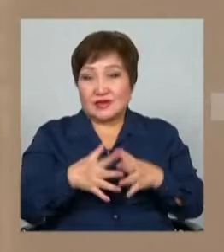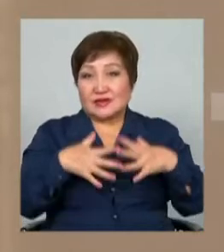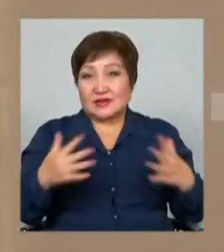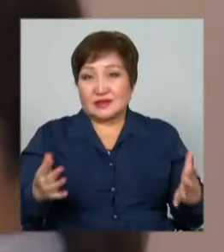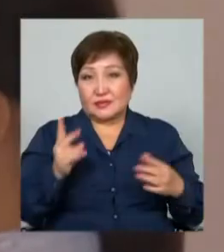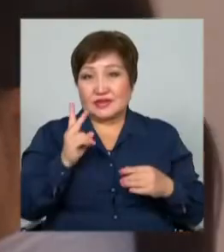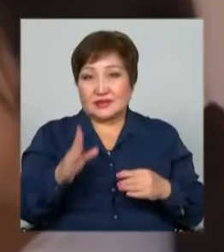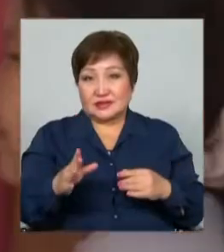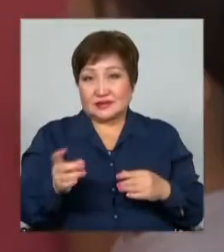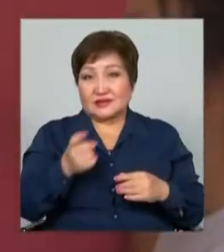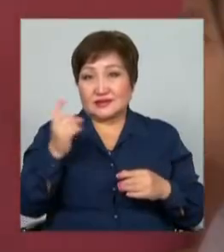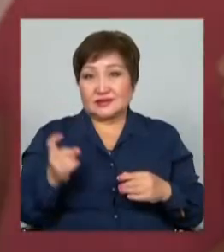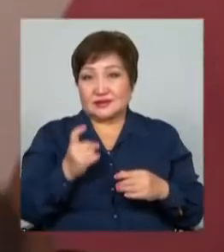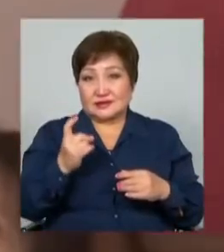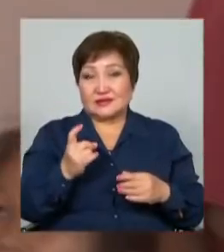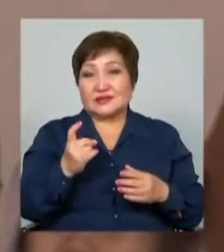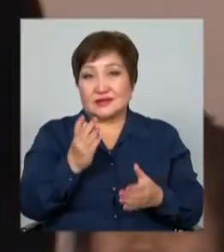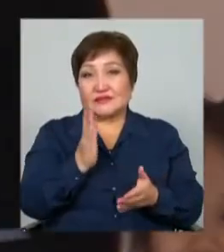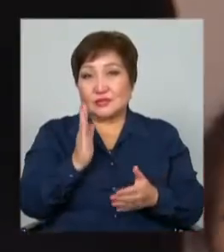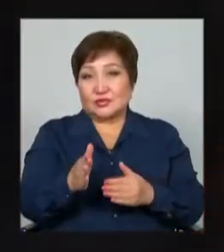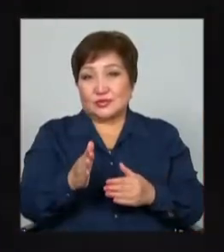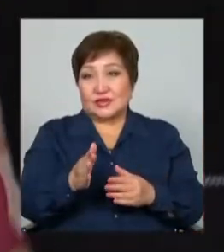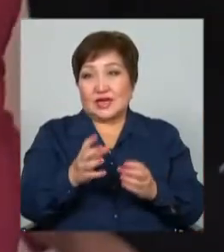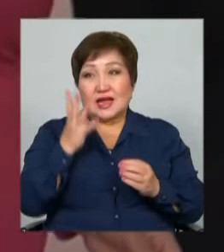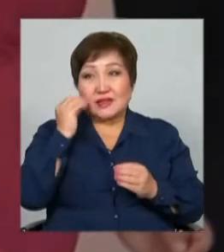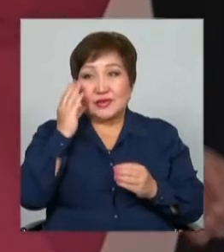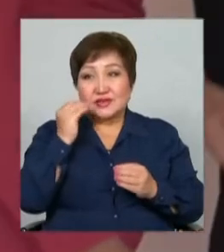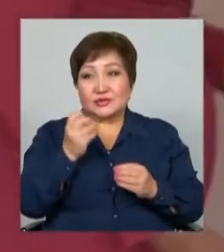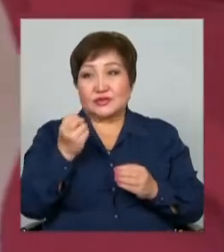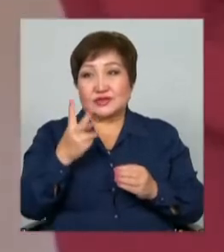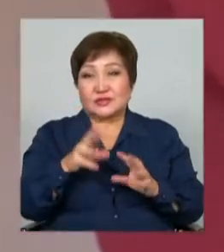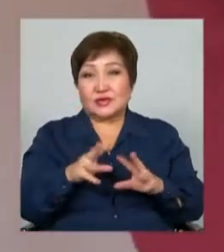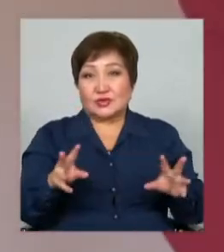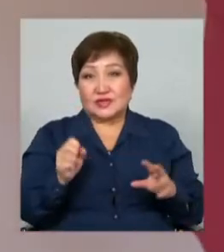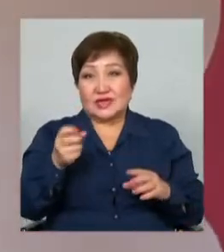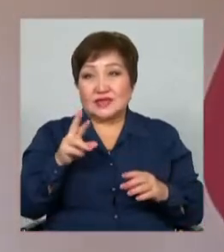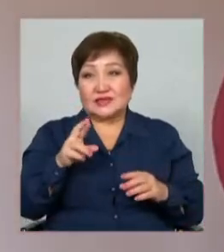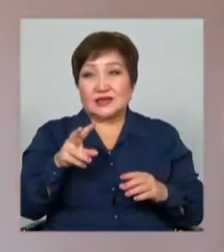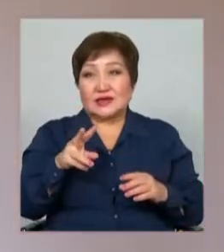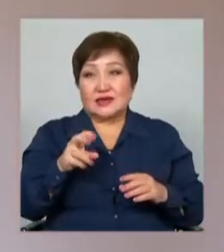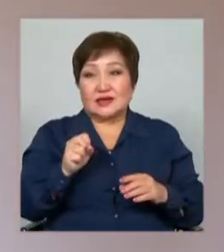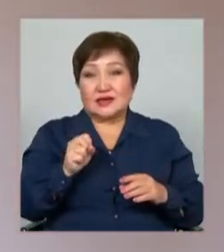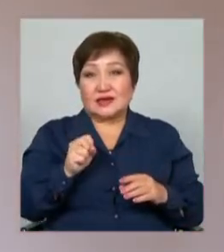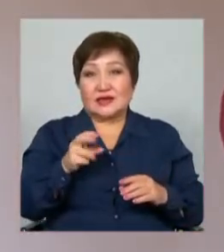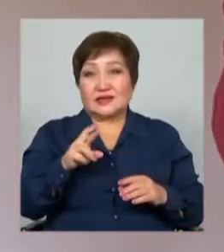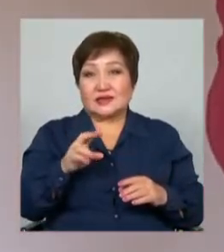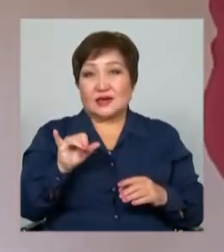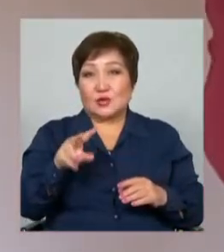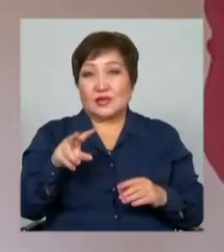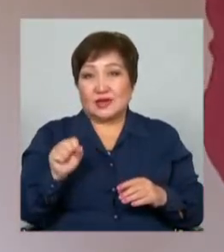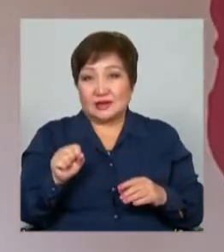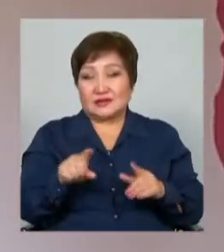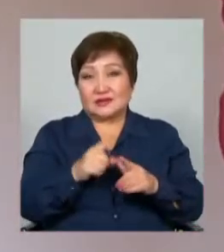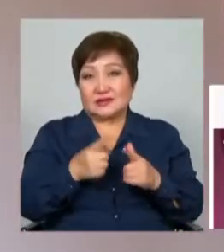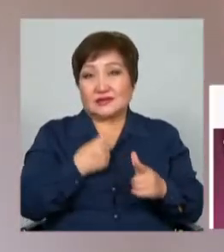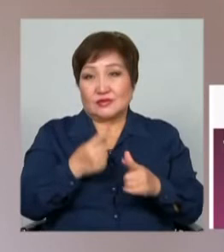Қолымдағы сәби 2 миллионыншы алматылық Аяла Жамбыл есімді қыз бала. Алдымен алла, одан кейін осы қыздың арқасында